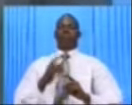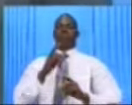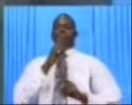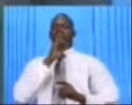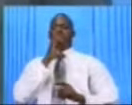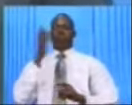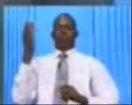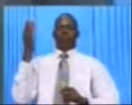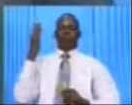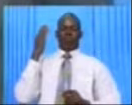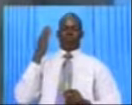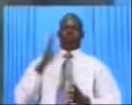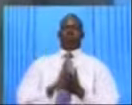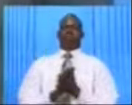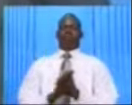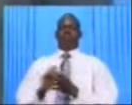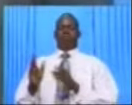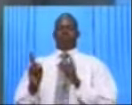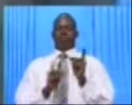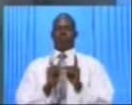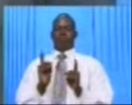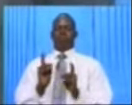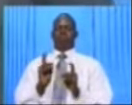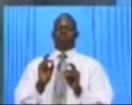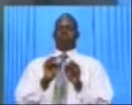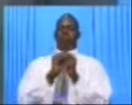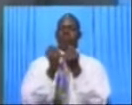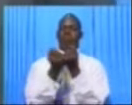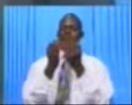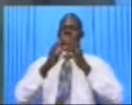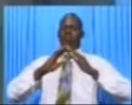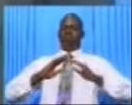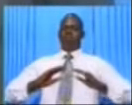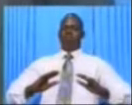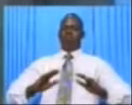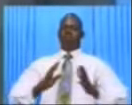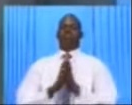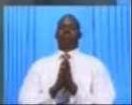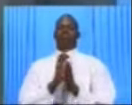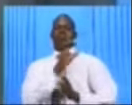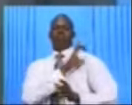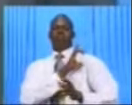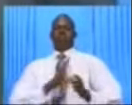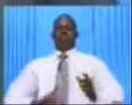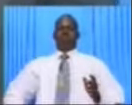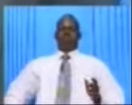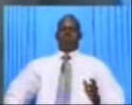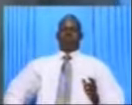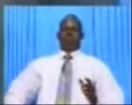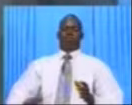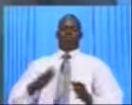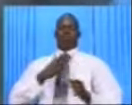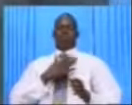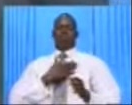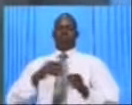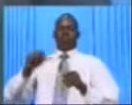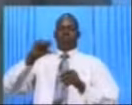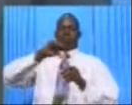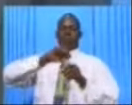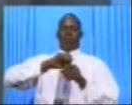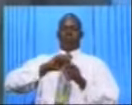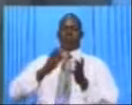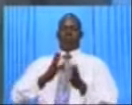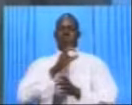J'étais cadre dirigeant d'une société qui s'appelle CG Veritas, qui est le leader dans le monde pétrolier, le leader mondial